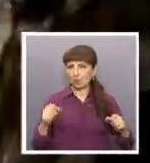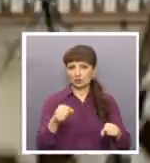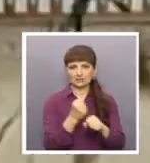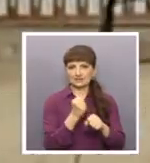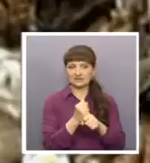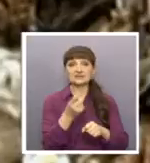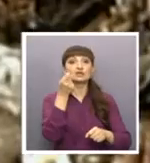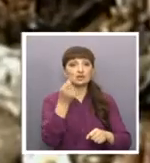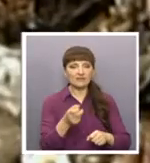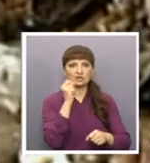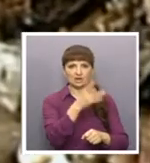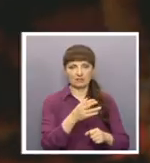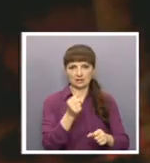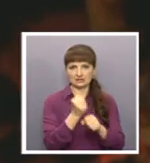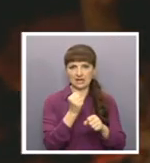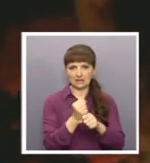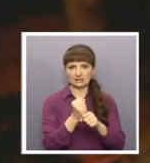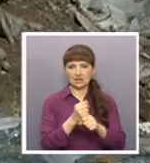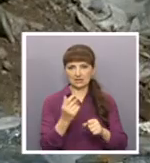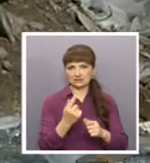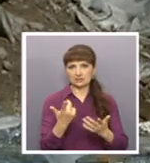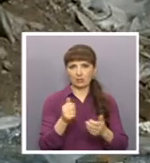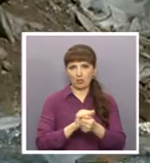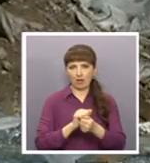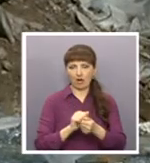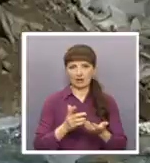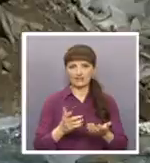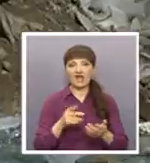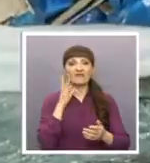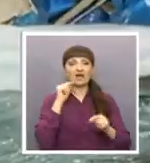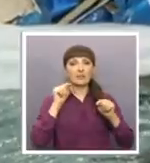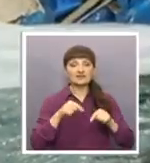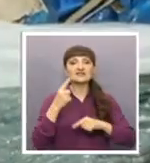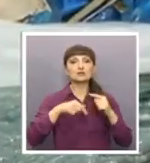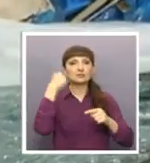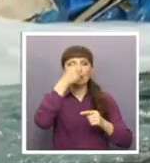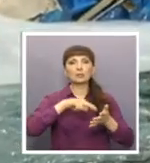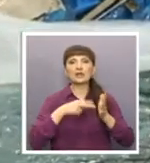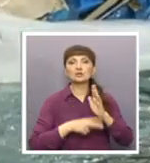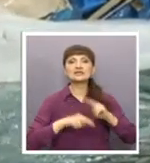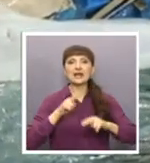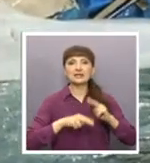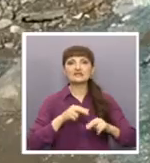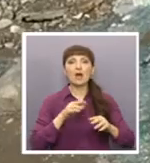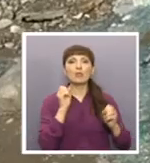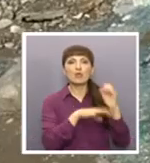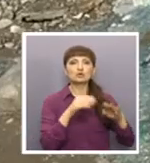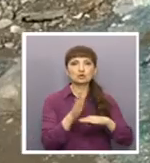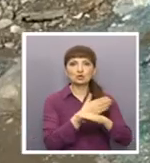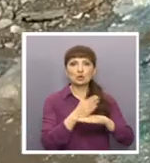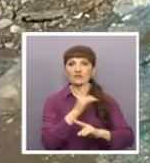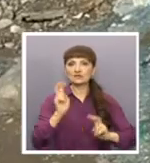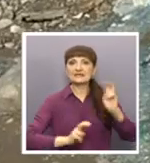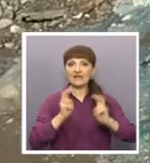Все дешевле, нежели изготавливать то же самое из первичного сырья. Кстати, в Алматы в следующем году планируется строительство мусоросортировочного